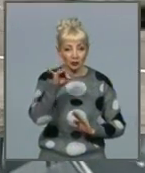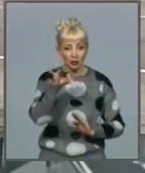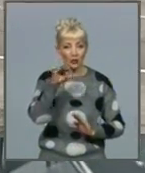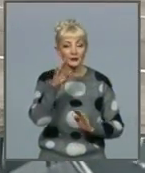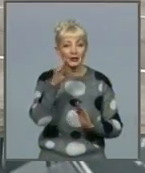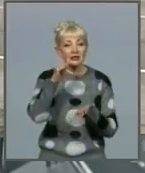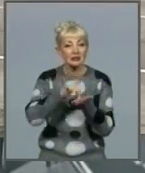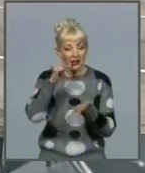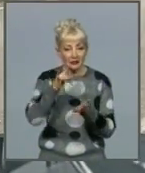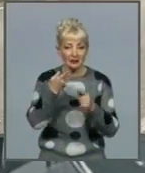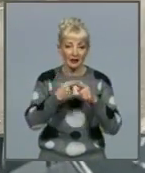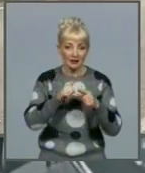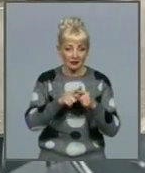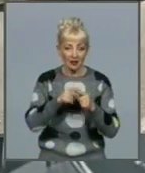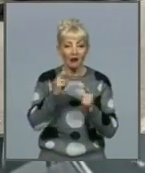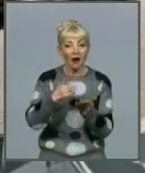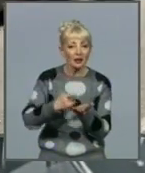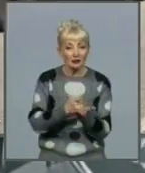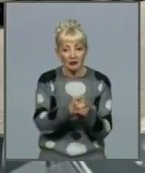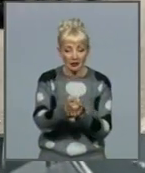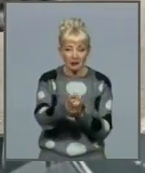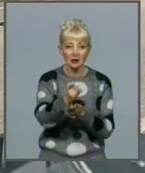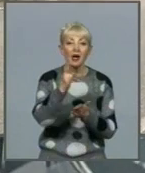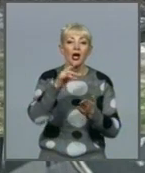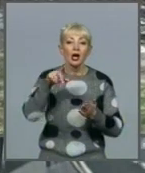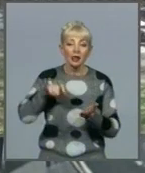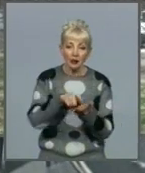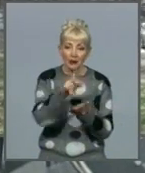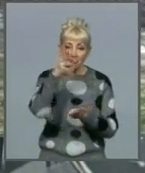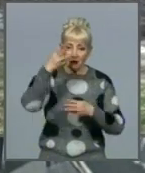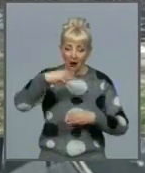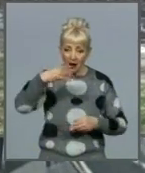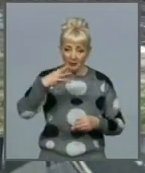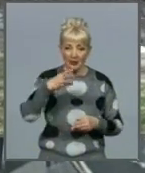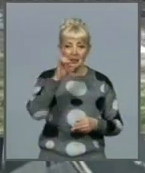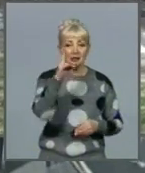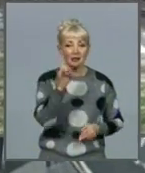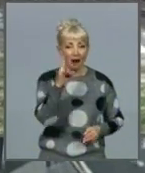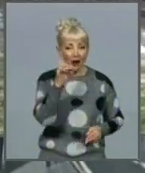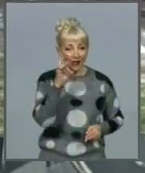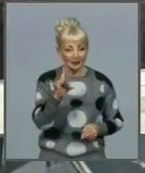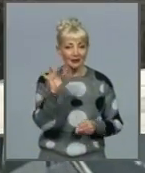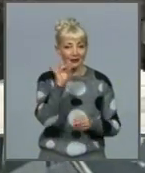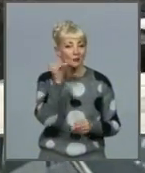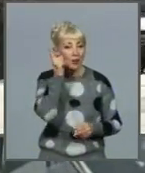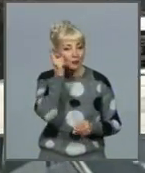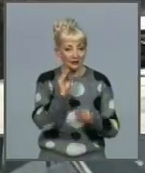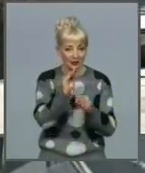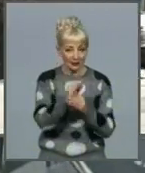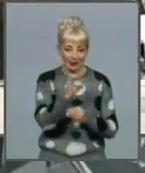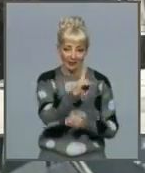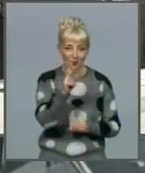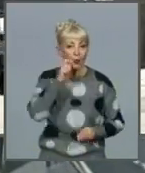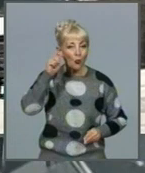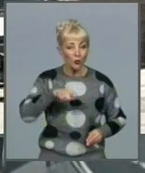русі, Way in Motion, дорожніх камер, сканерів, а також низки мобільних додатків, з якими «Укравтодор» уклав угоду